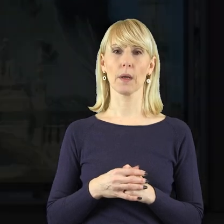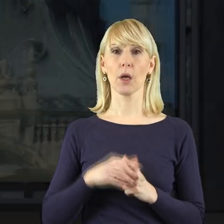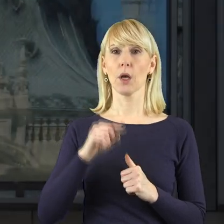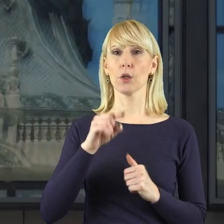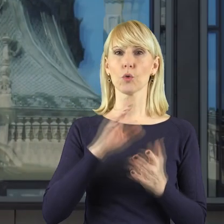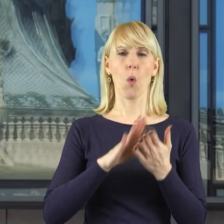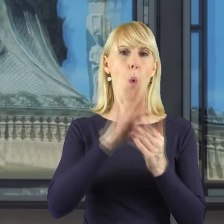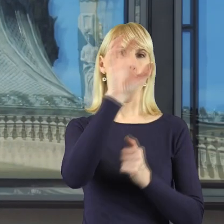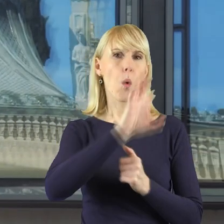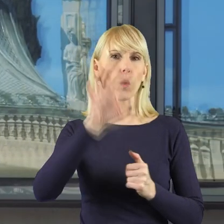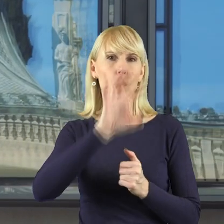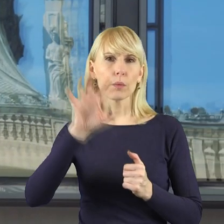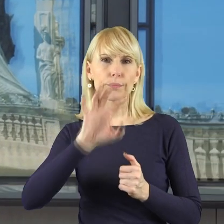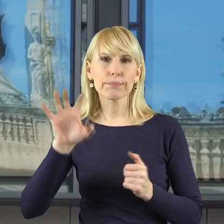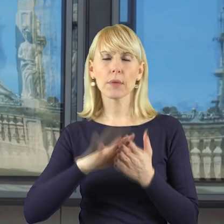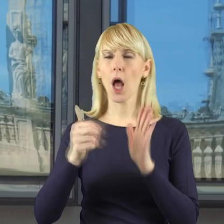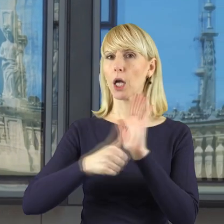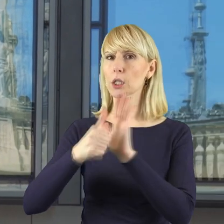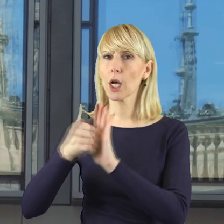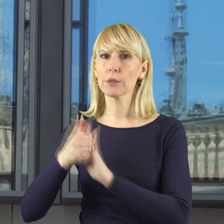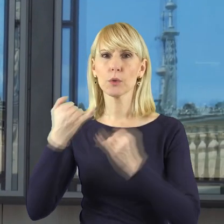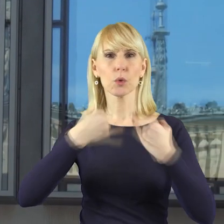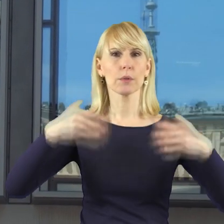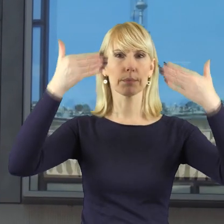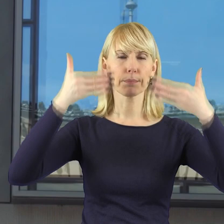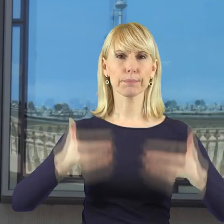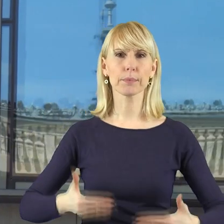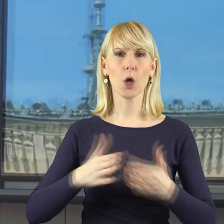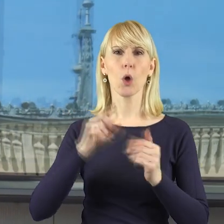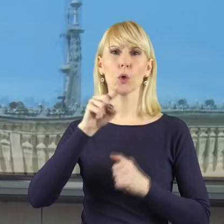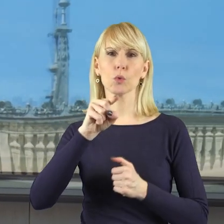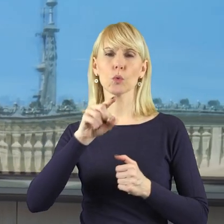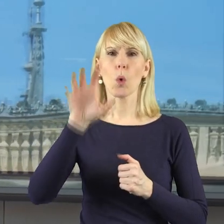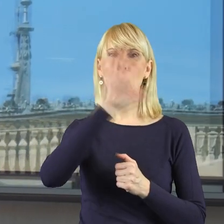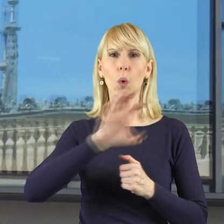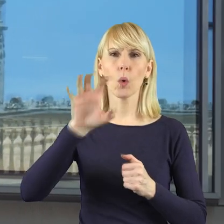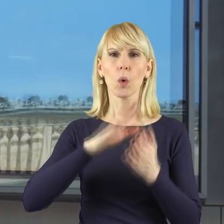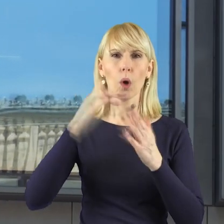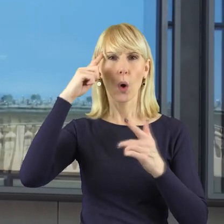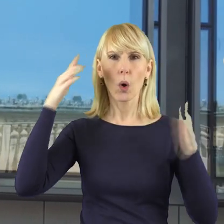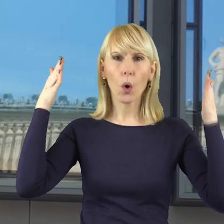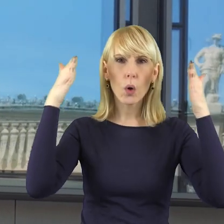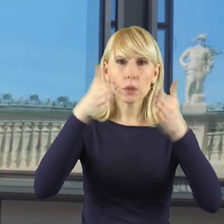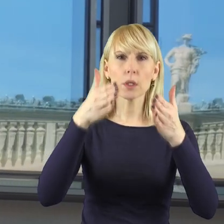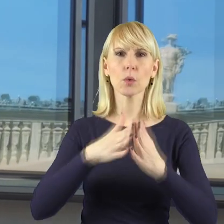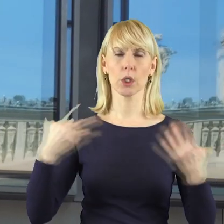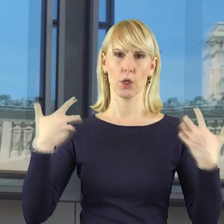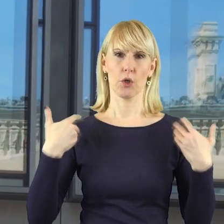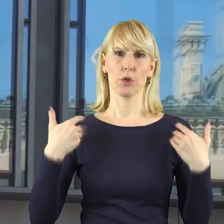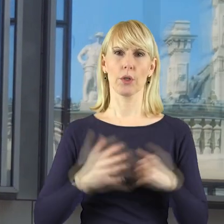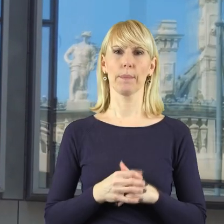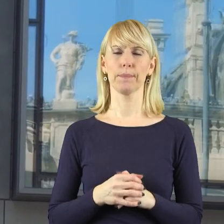Odpowiednio oglądane detale i rzeźby obecne na łódzkich elewacjach są soczewką, w której koncentruje się życie i tożsamość